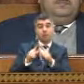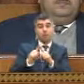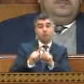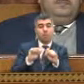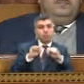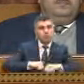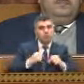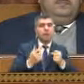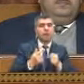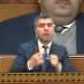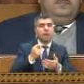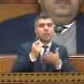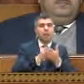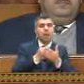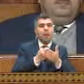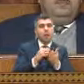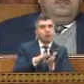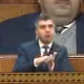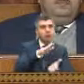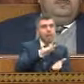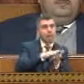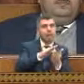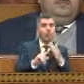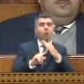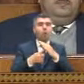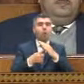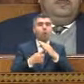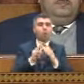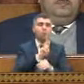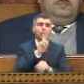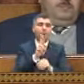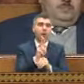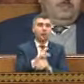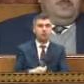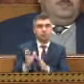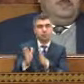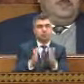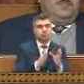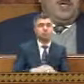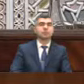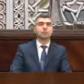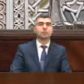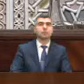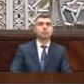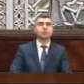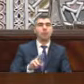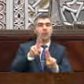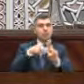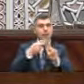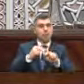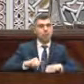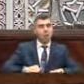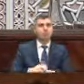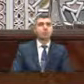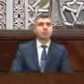للطلبات المتزايدة على الطاقة الكهربائية نسائلكم. شكرا سيد الوزير، لكم الإجابة.